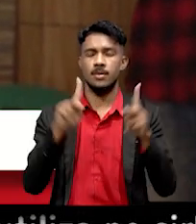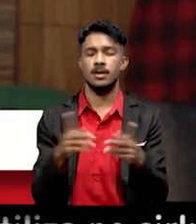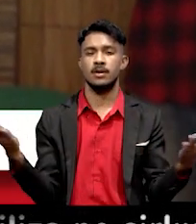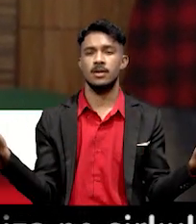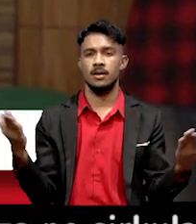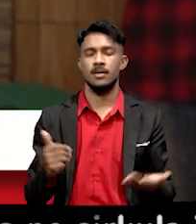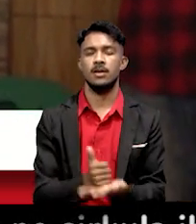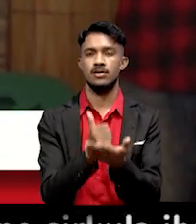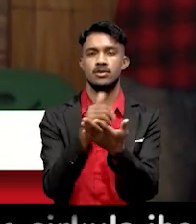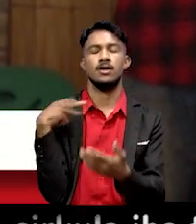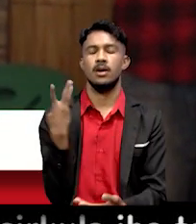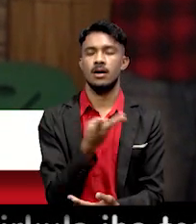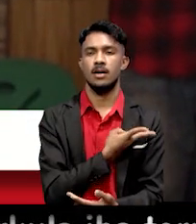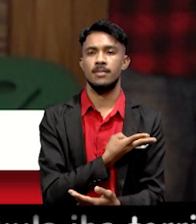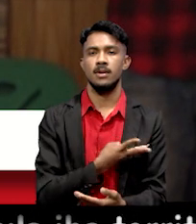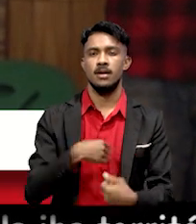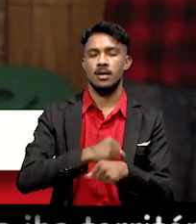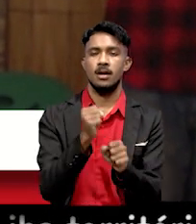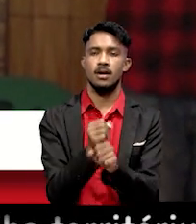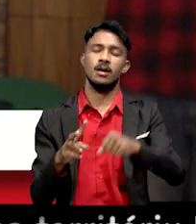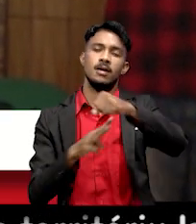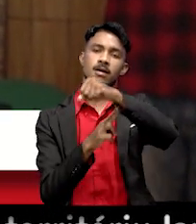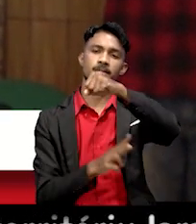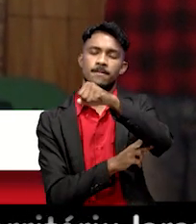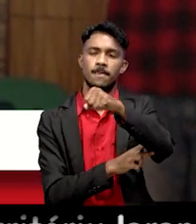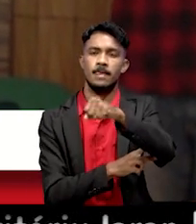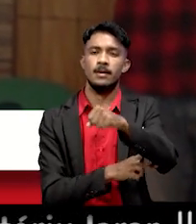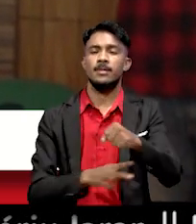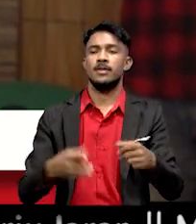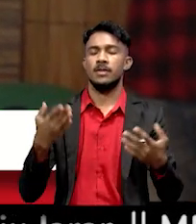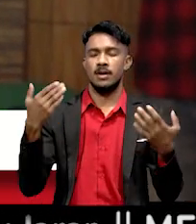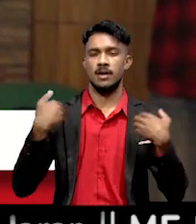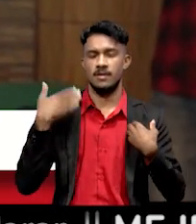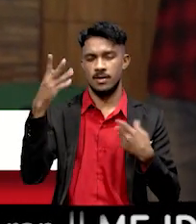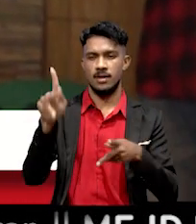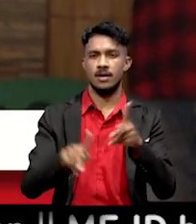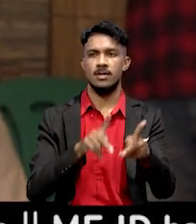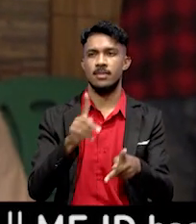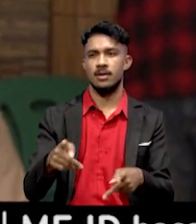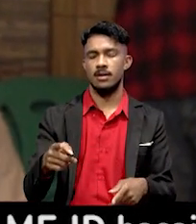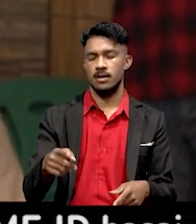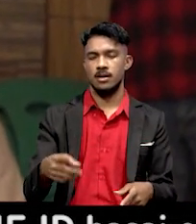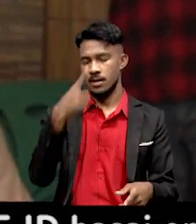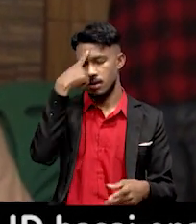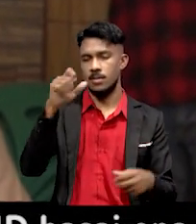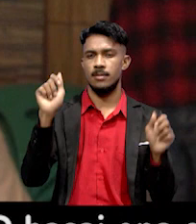fali dalang uponti lebe ma iha ba komendari ne tamba je normalize kleur pela